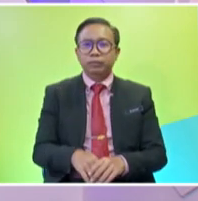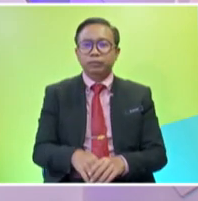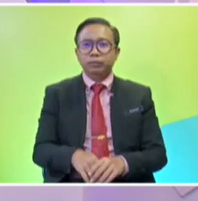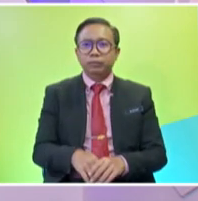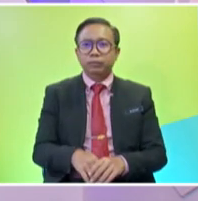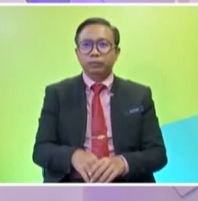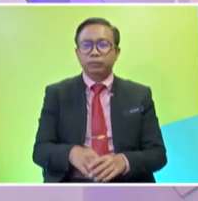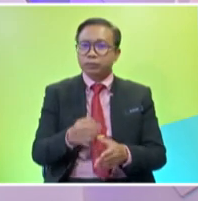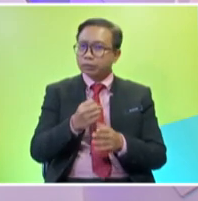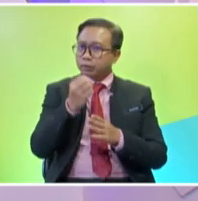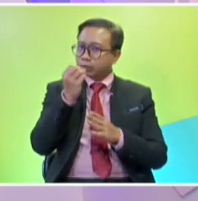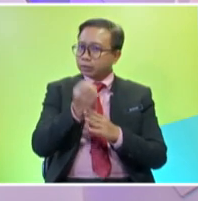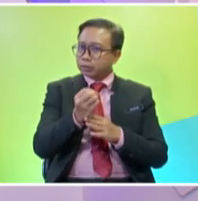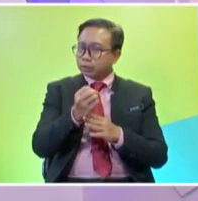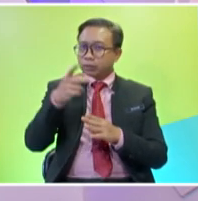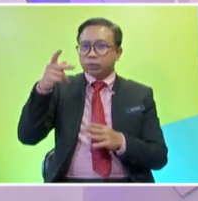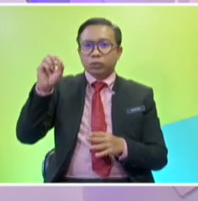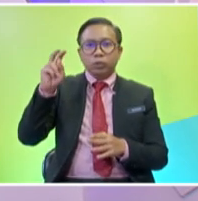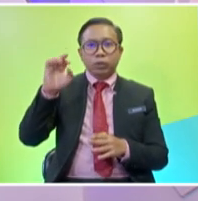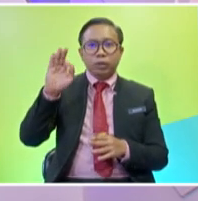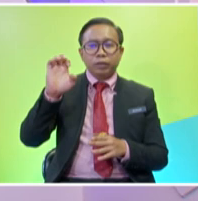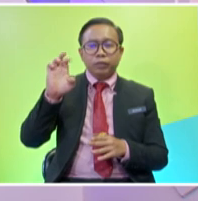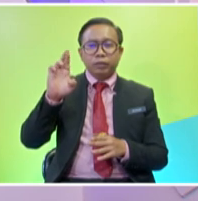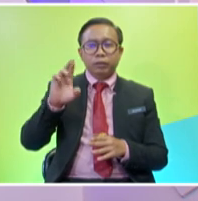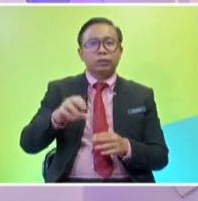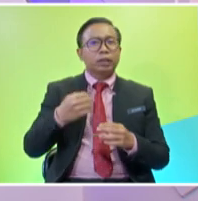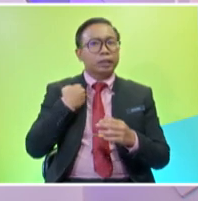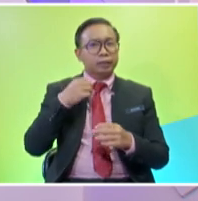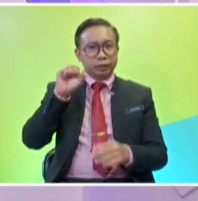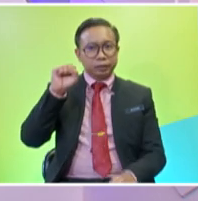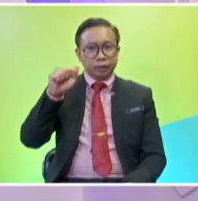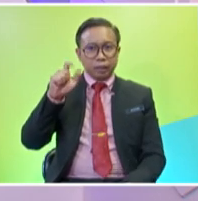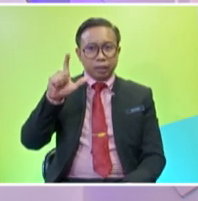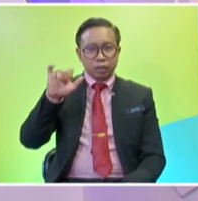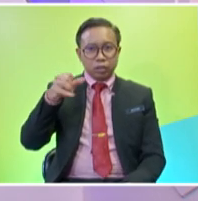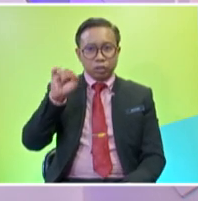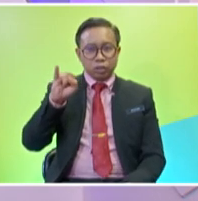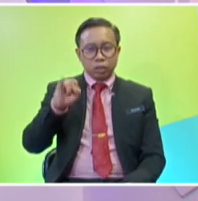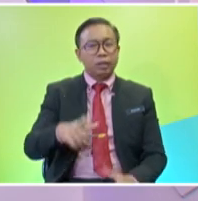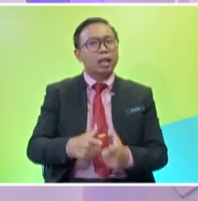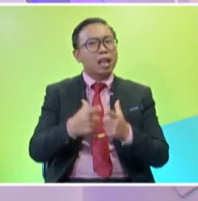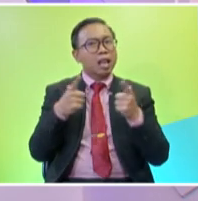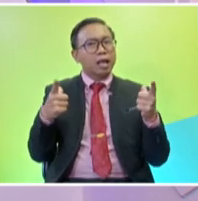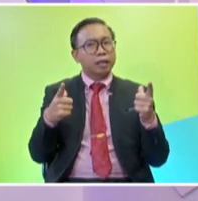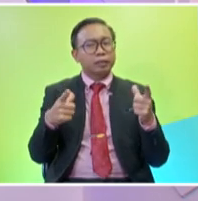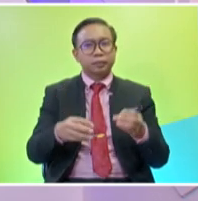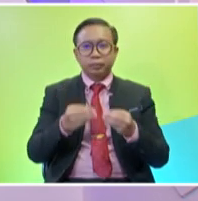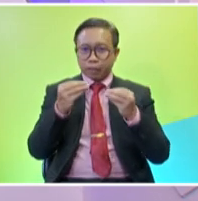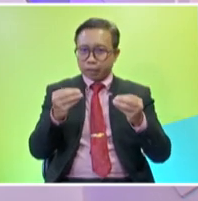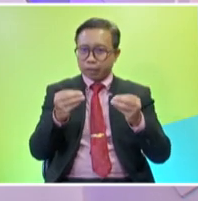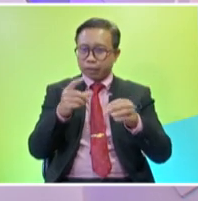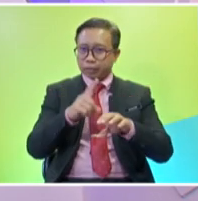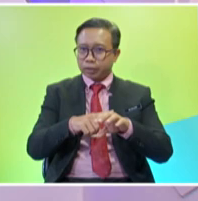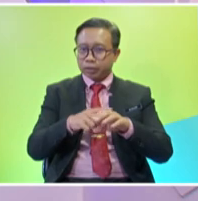ataupun di kawasan hutan konifer akan mengalami Salji jadi perbedaan ini memberi kesan kepada